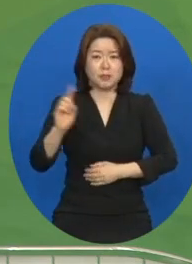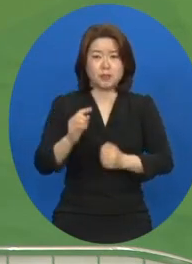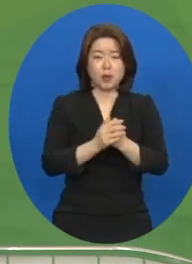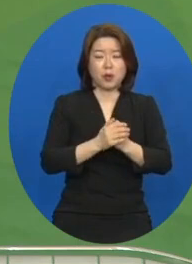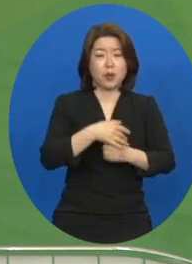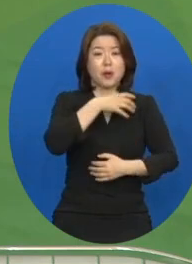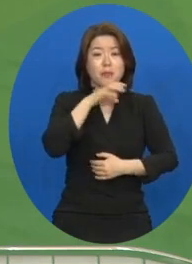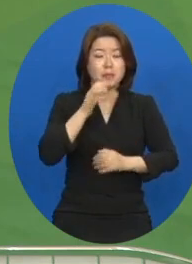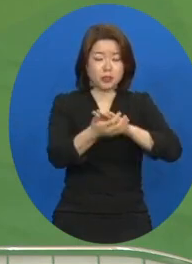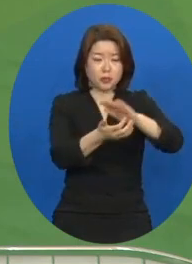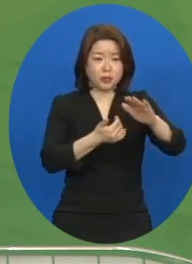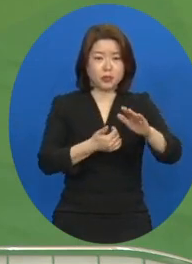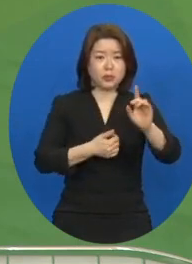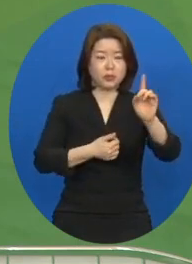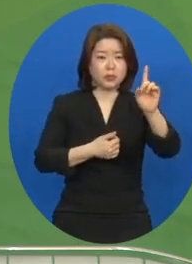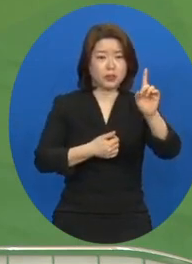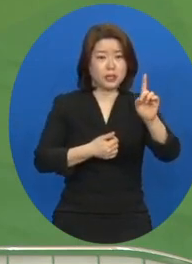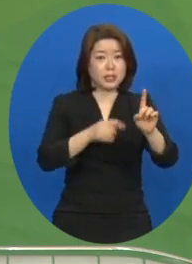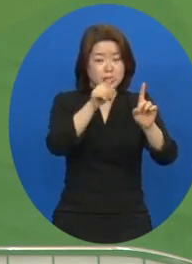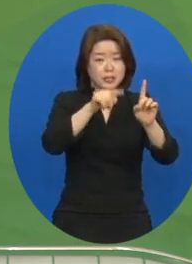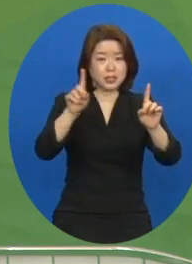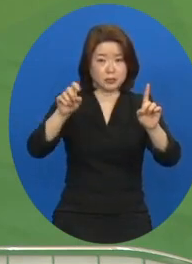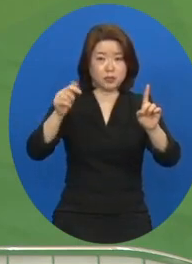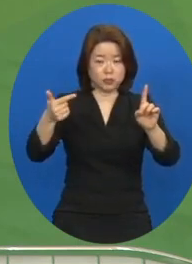베드로전서 1장 16절 말씀까지